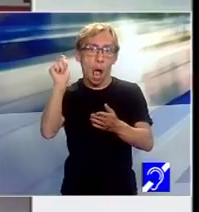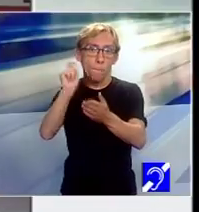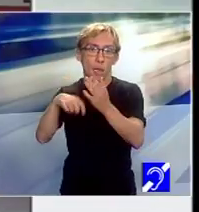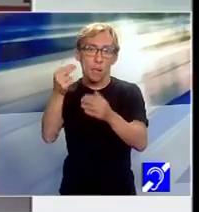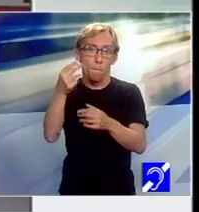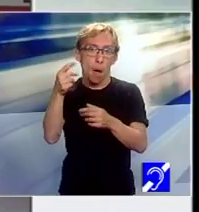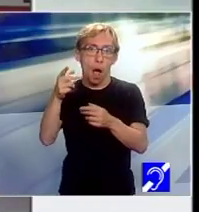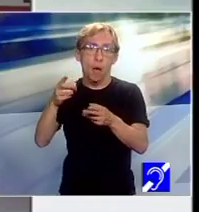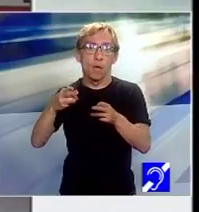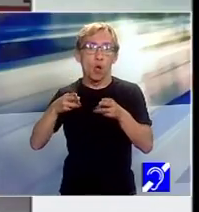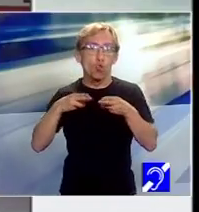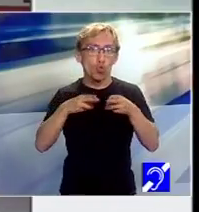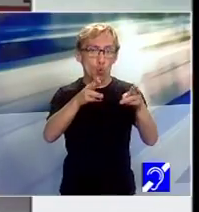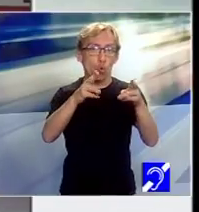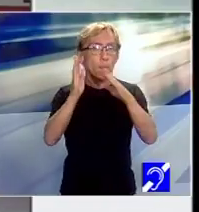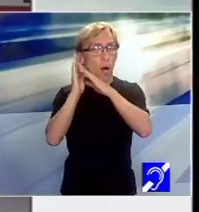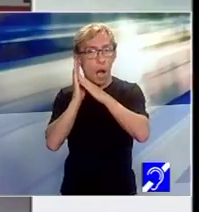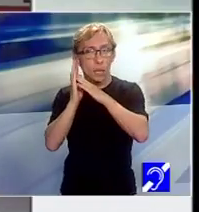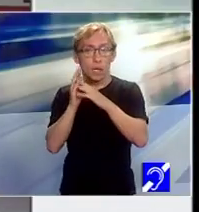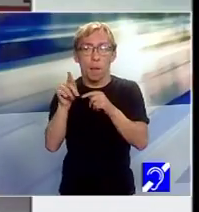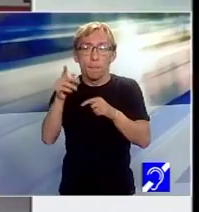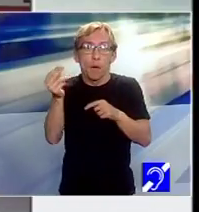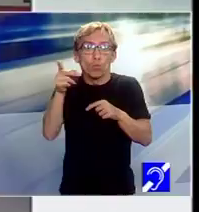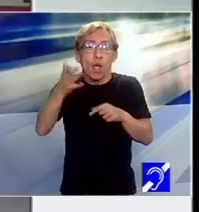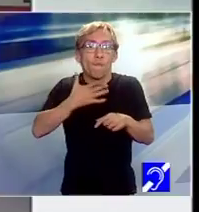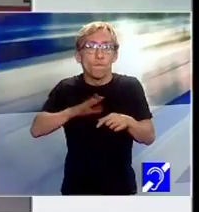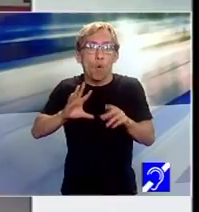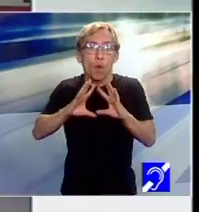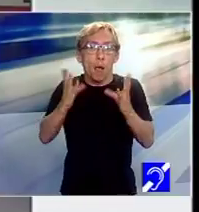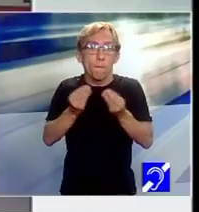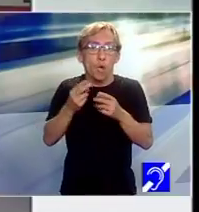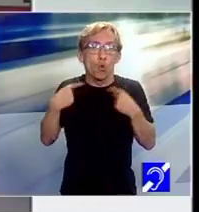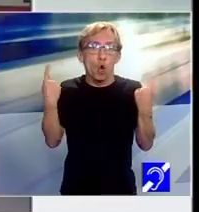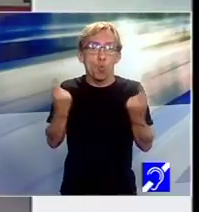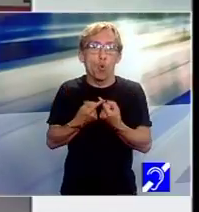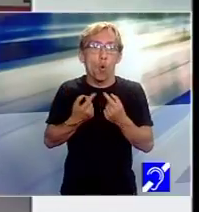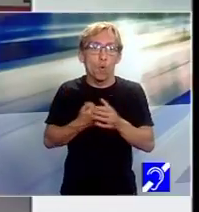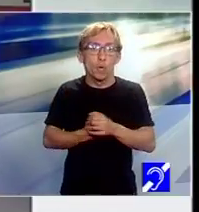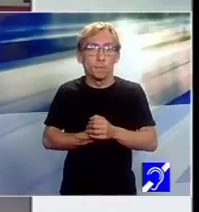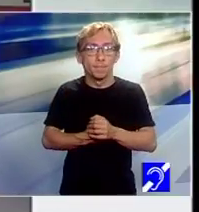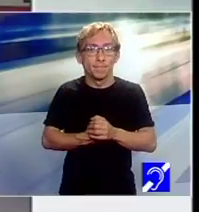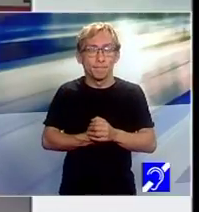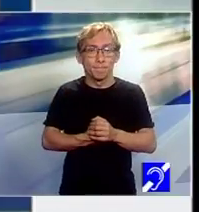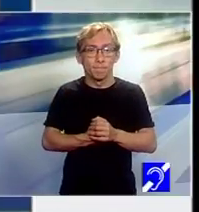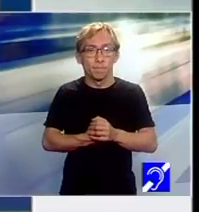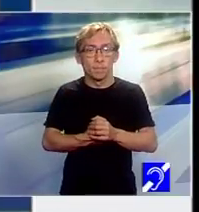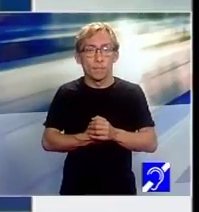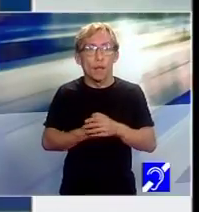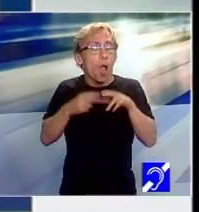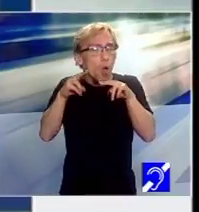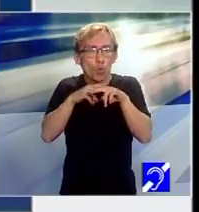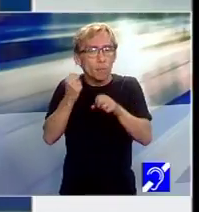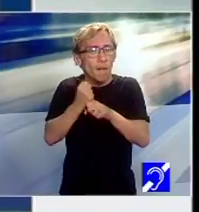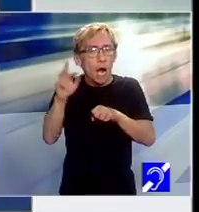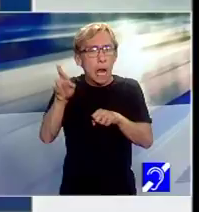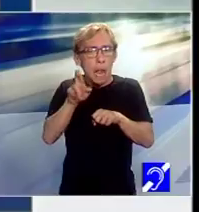își plătesc drum, cazare, numai ca să fie împreună cu noi și să cântăm această lucrare împreună. Eu sunt curioasă cum faceți repetițiile în cazul